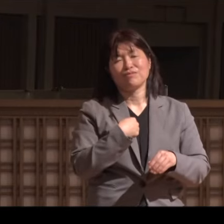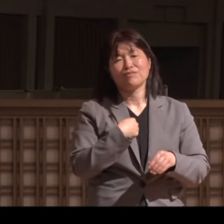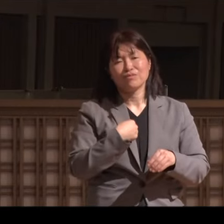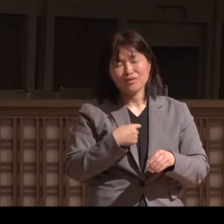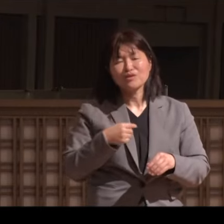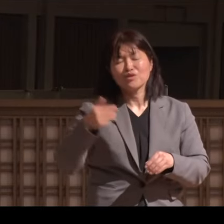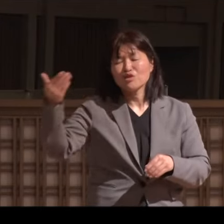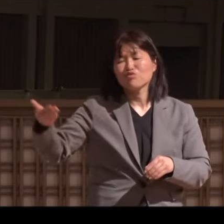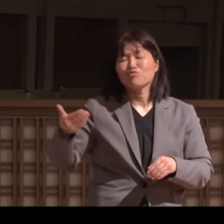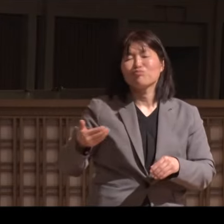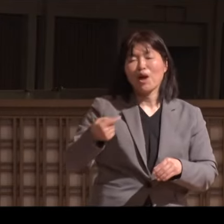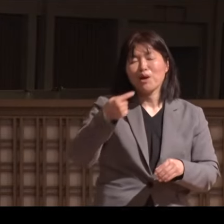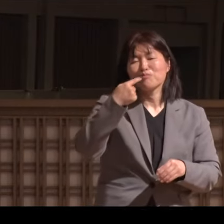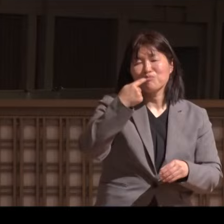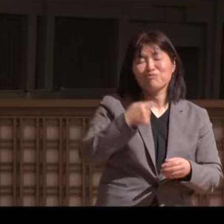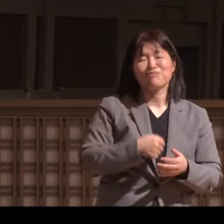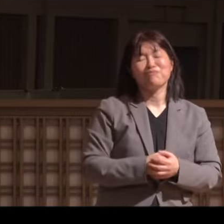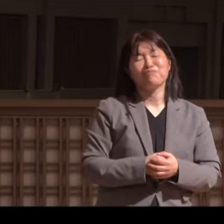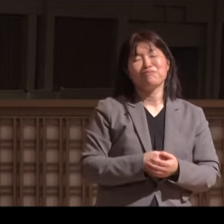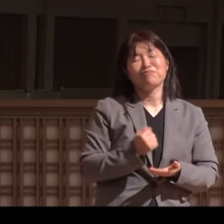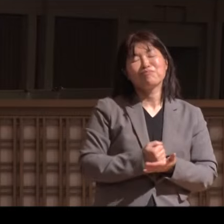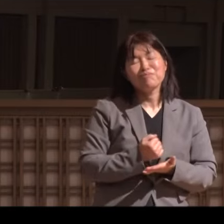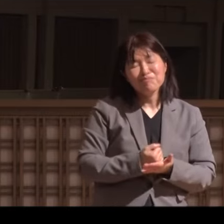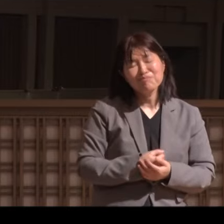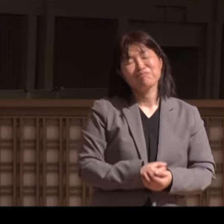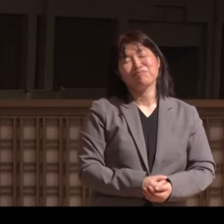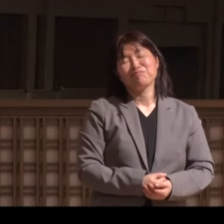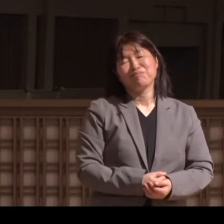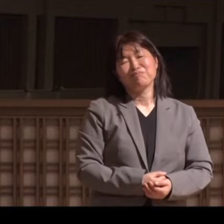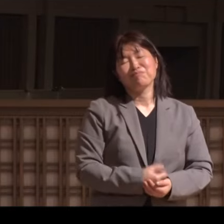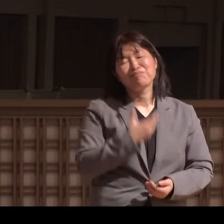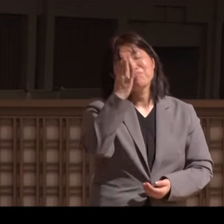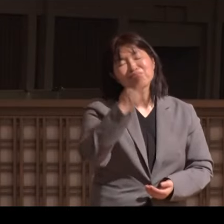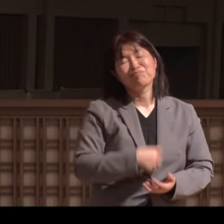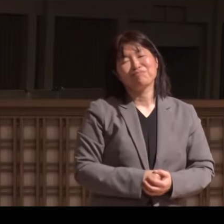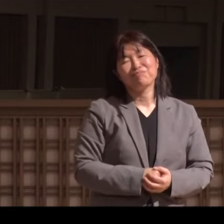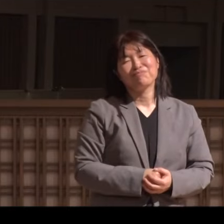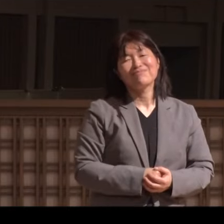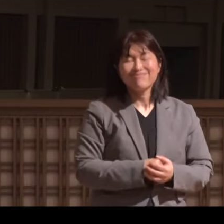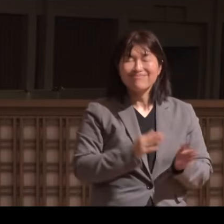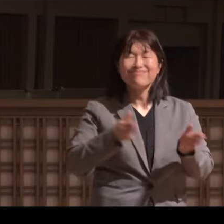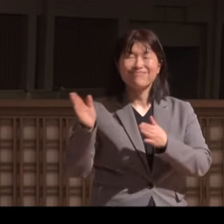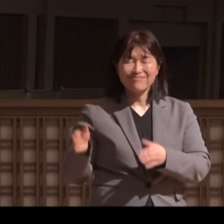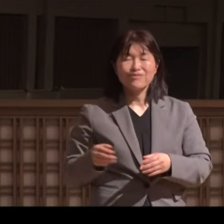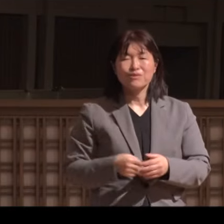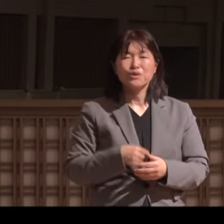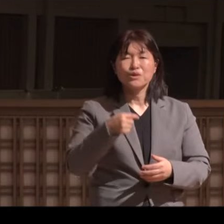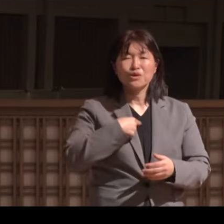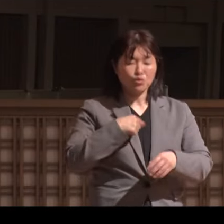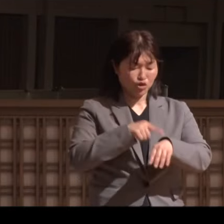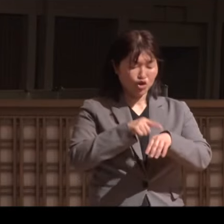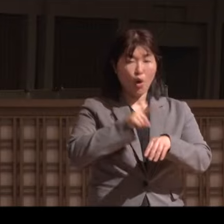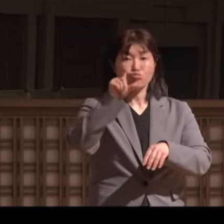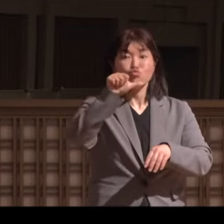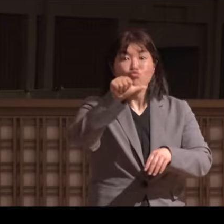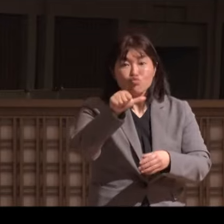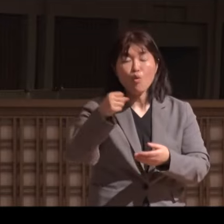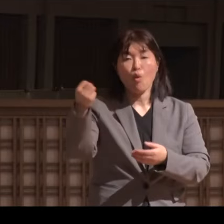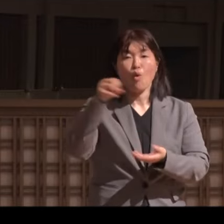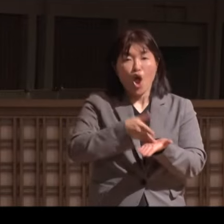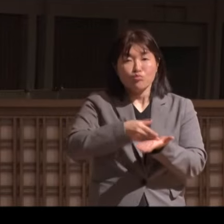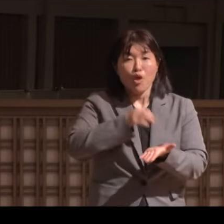こんな順番だったということですね残念なことになりました本当にすいませんでなぜかですね僕のところだけ時間15分使っていい